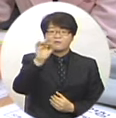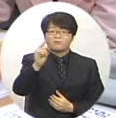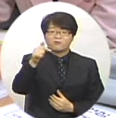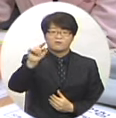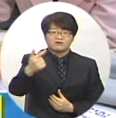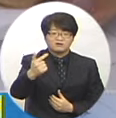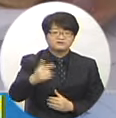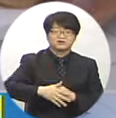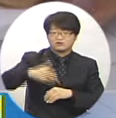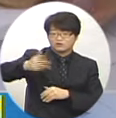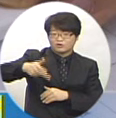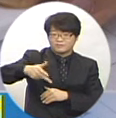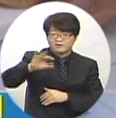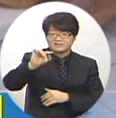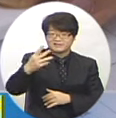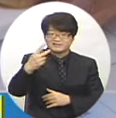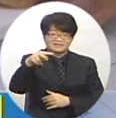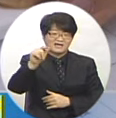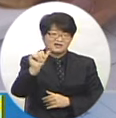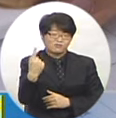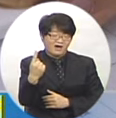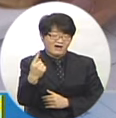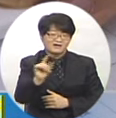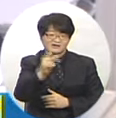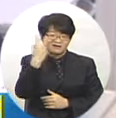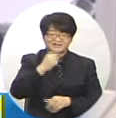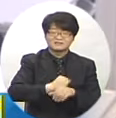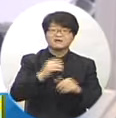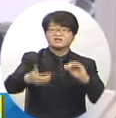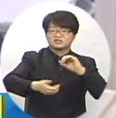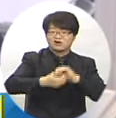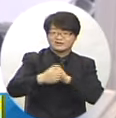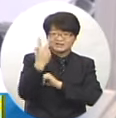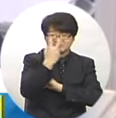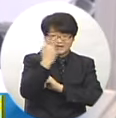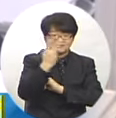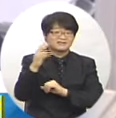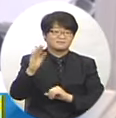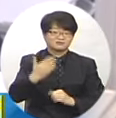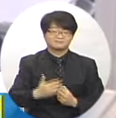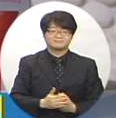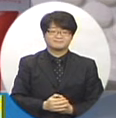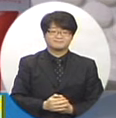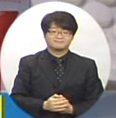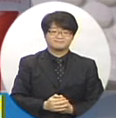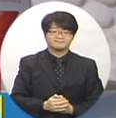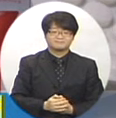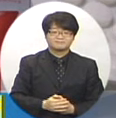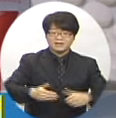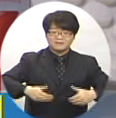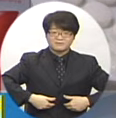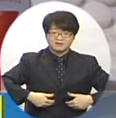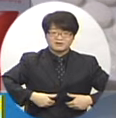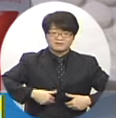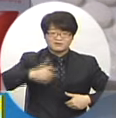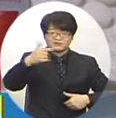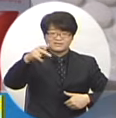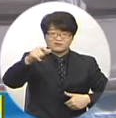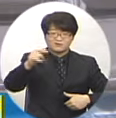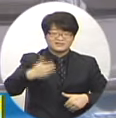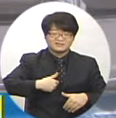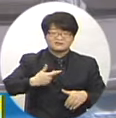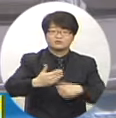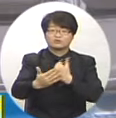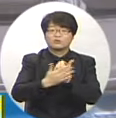보건소에서는 소변 검사와 일산화탄소 검사 등 정기적인 상담이 이루어집니다. 필요한 경우 니코틴